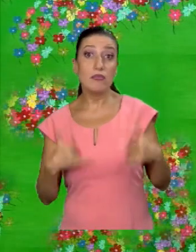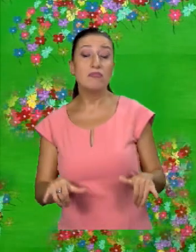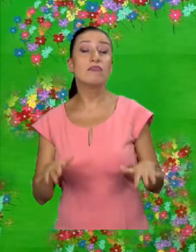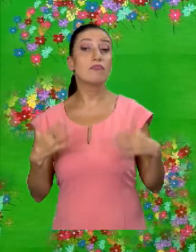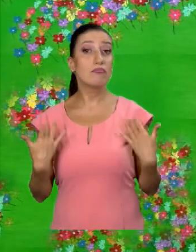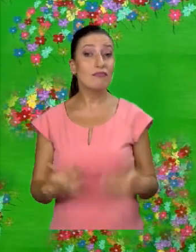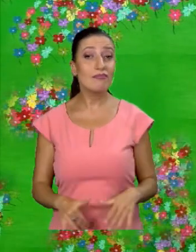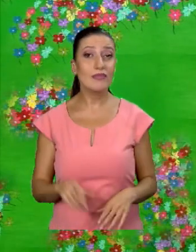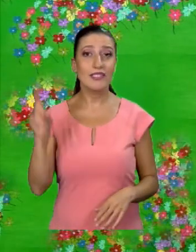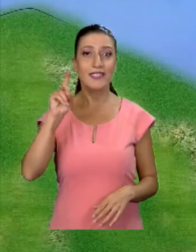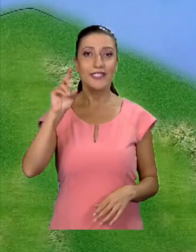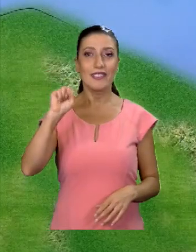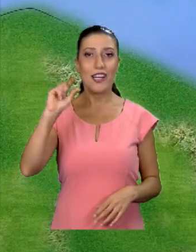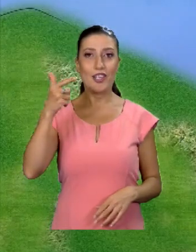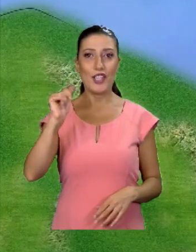զմայլված,